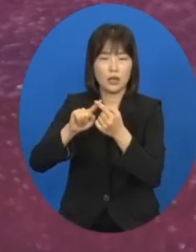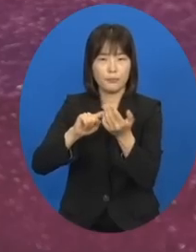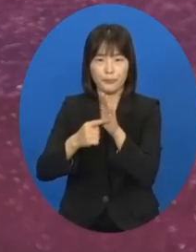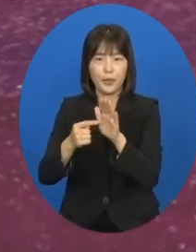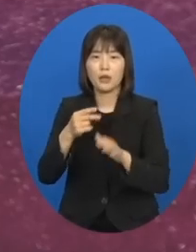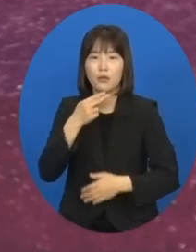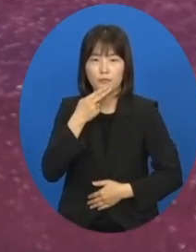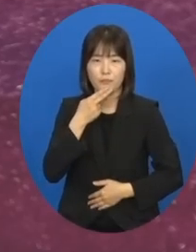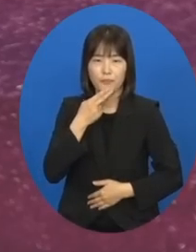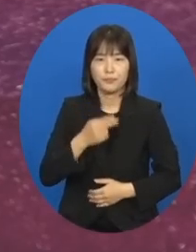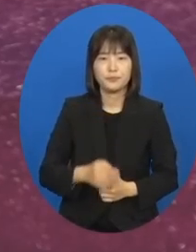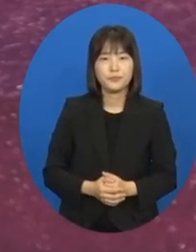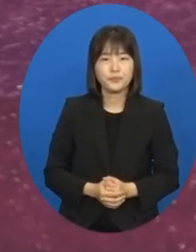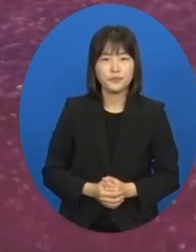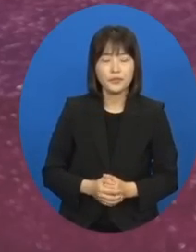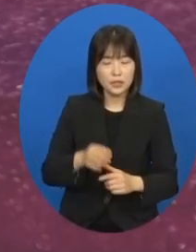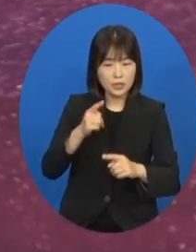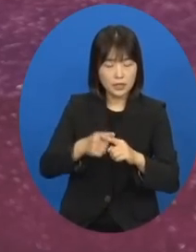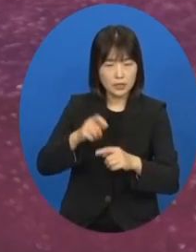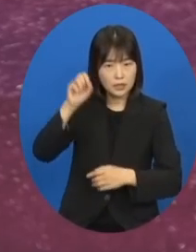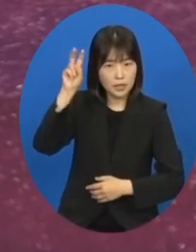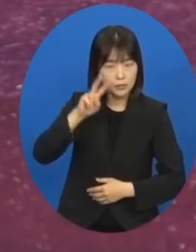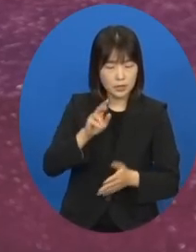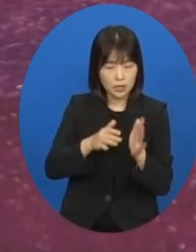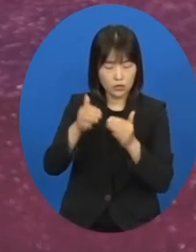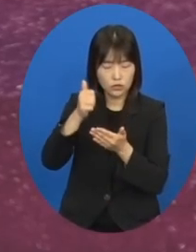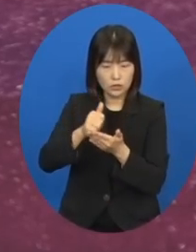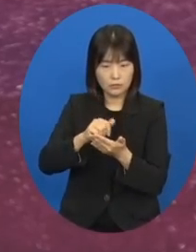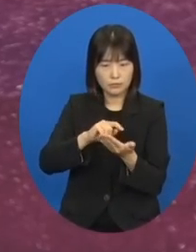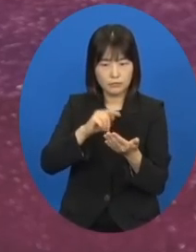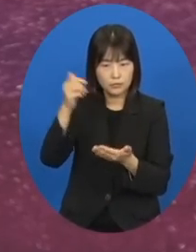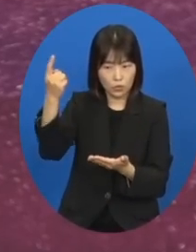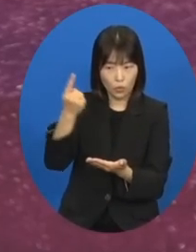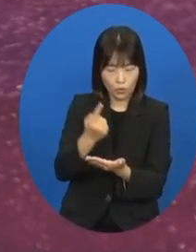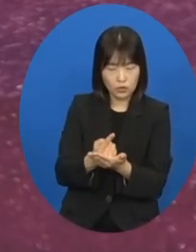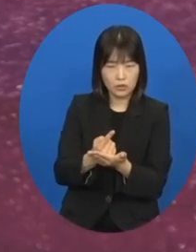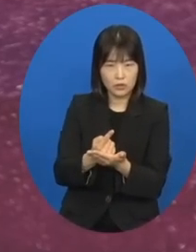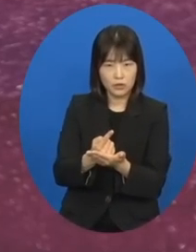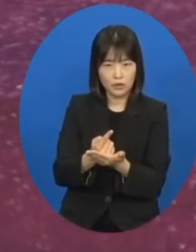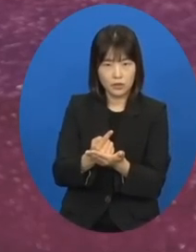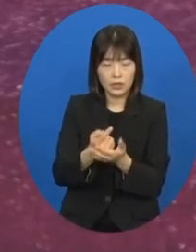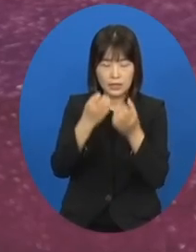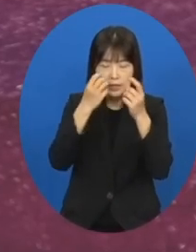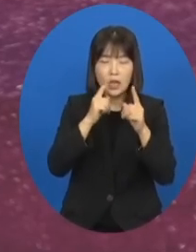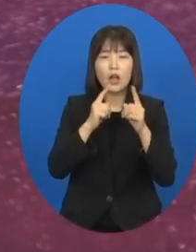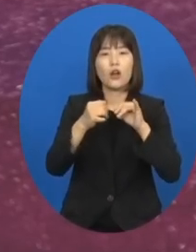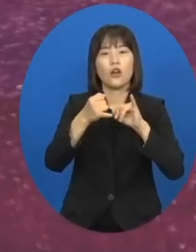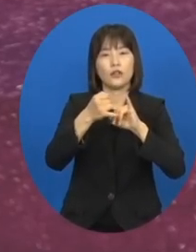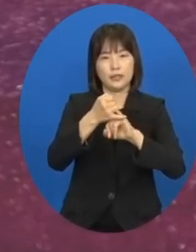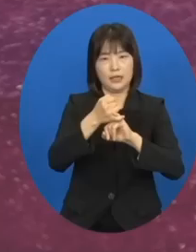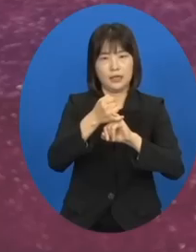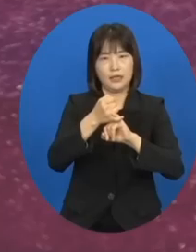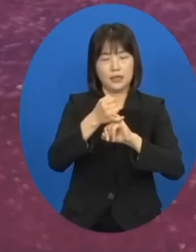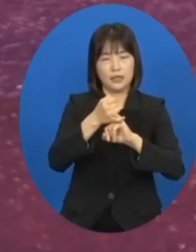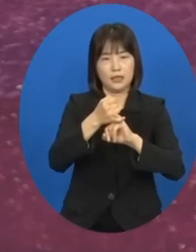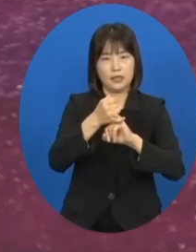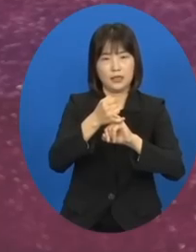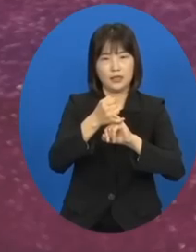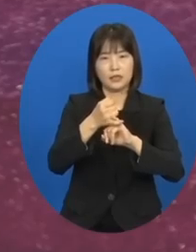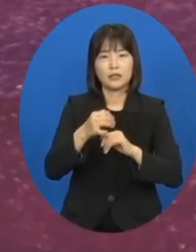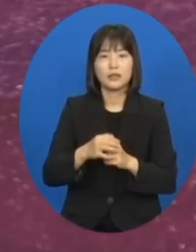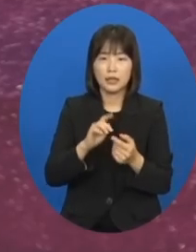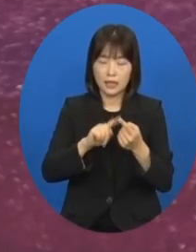400년을 지나고 그러다가 갑자기 예수님이 나타나시더니 오시더니 새 언양 얘기를 500년 만에 예레미야